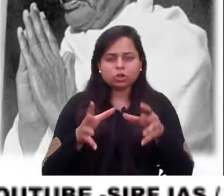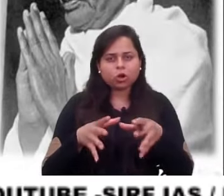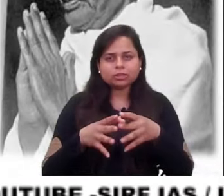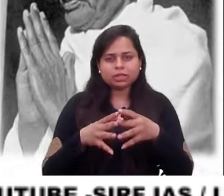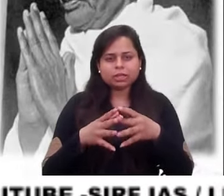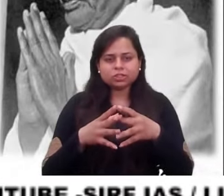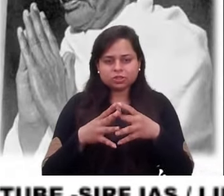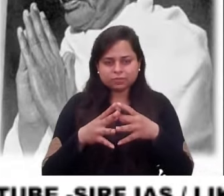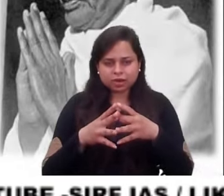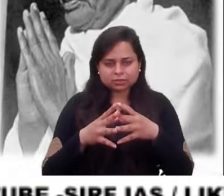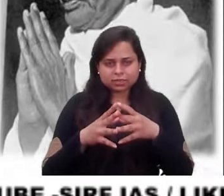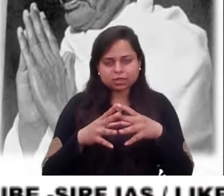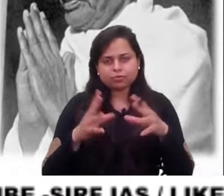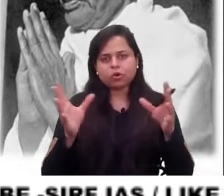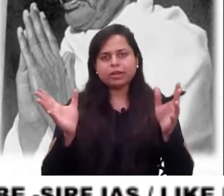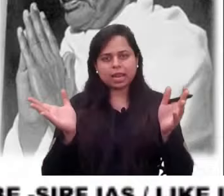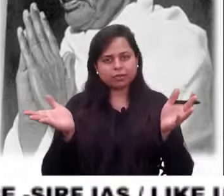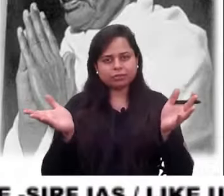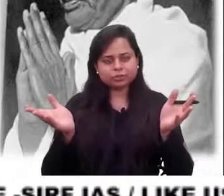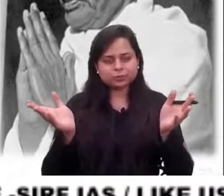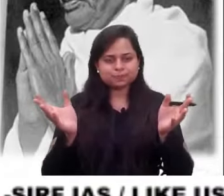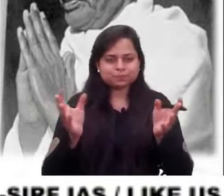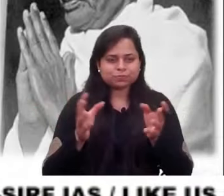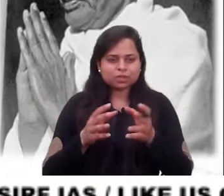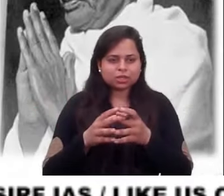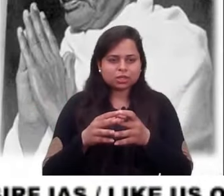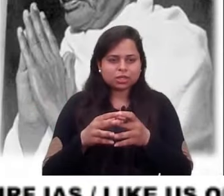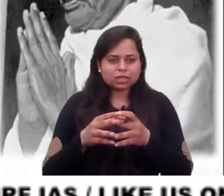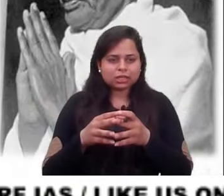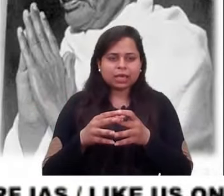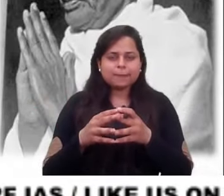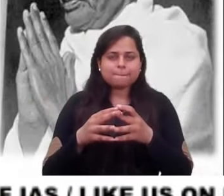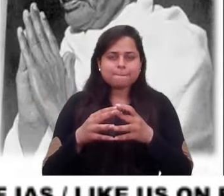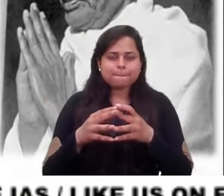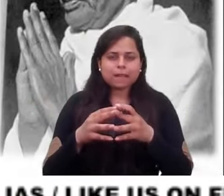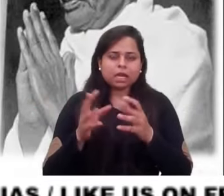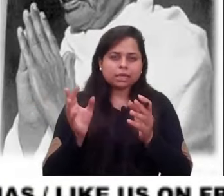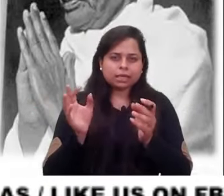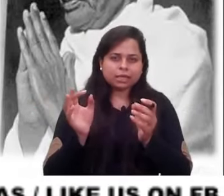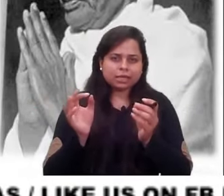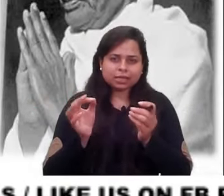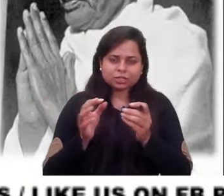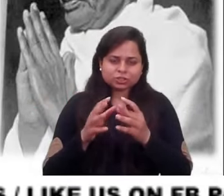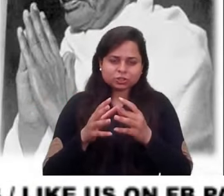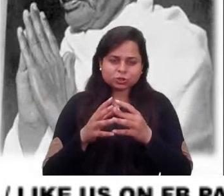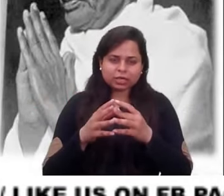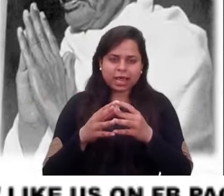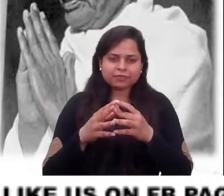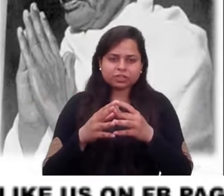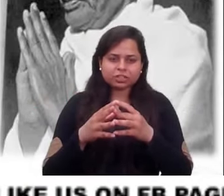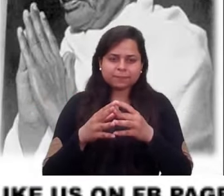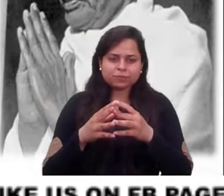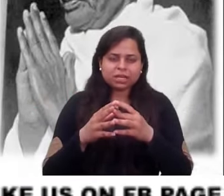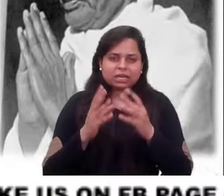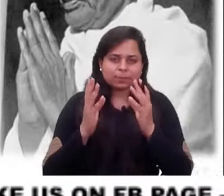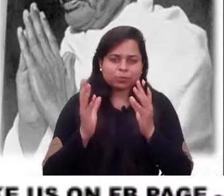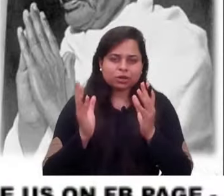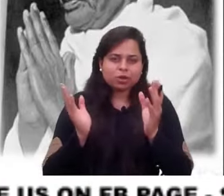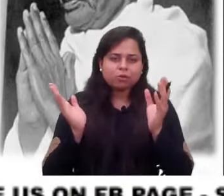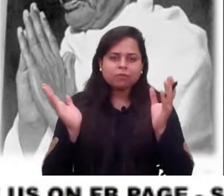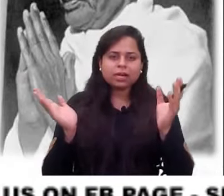नोट कर फॉरेन लैंग्वेज इंग्लिश लैंग्वेज